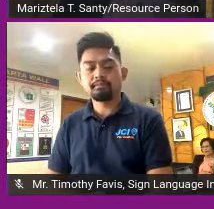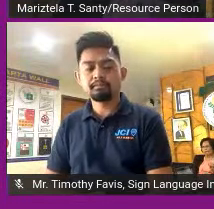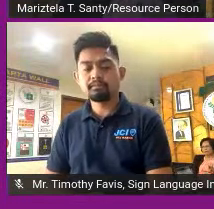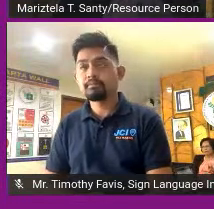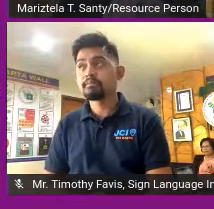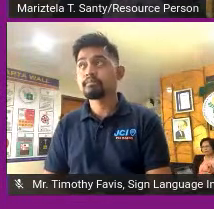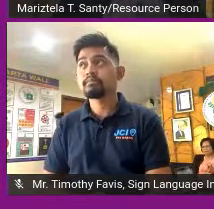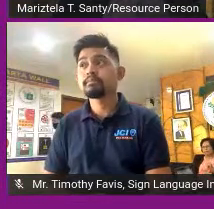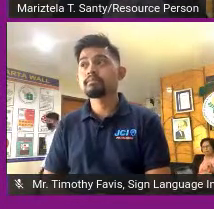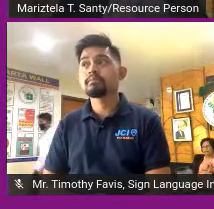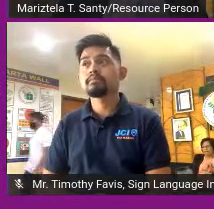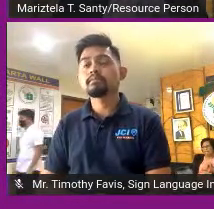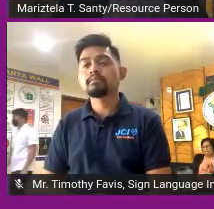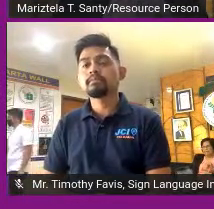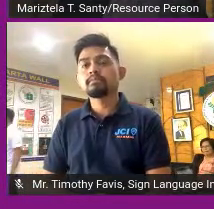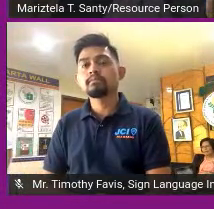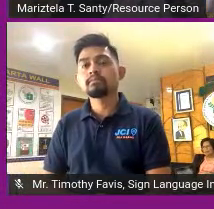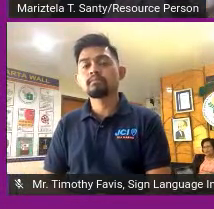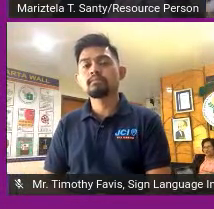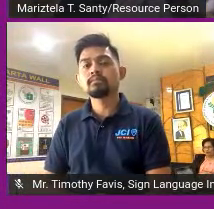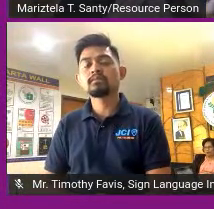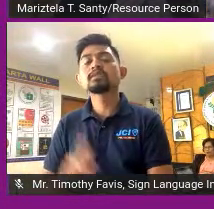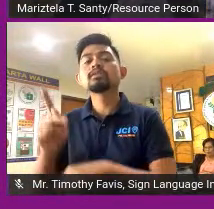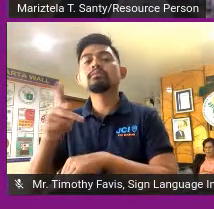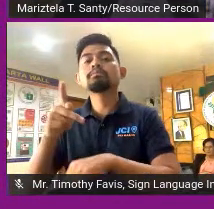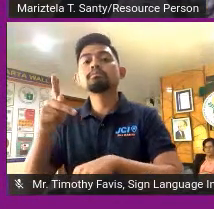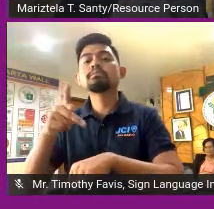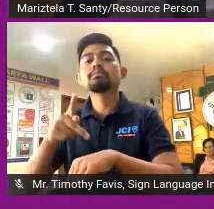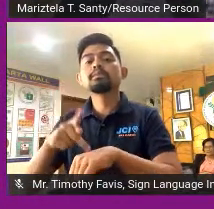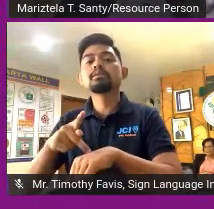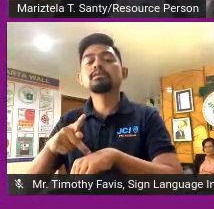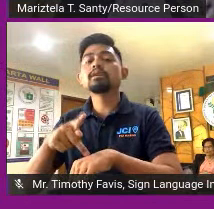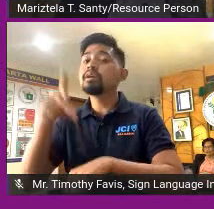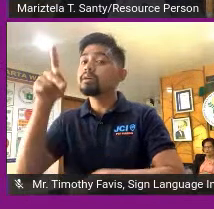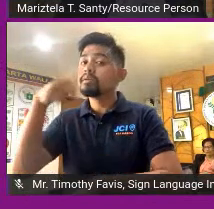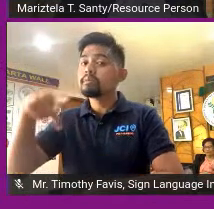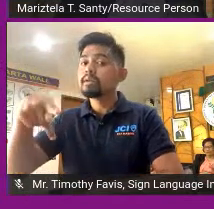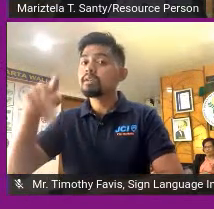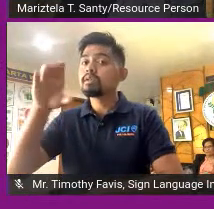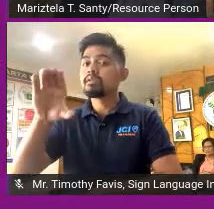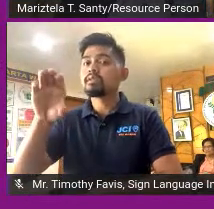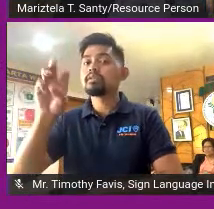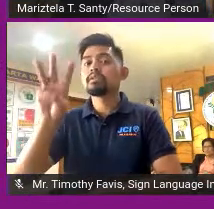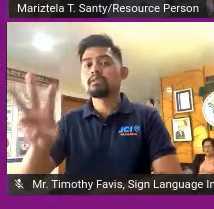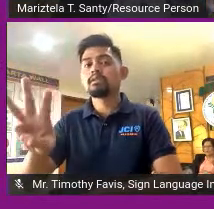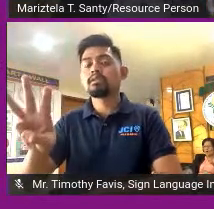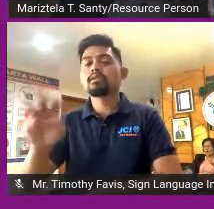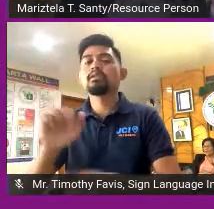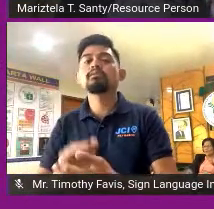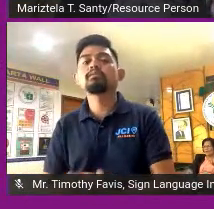pinag-require yan ng Philippine Commission on Women. Philippine Commission on Women is,